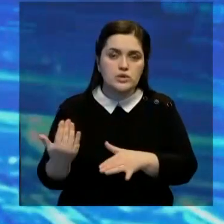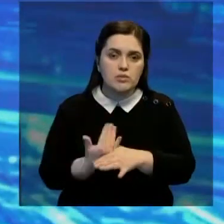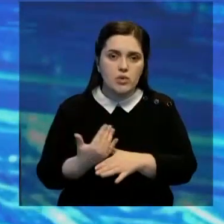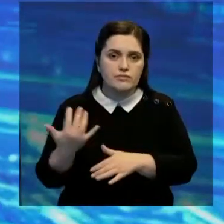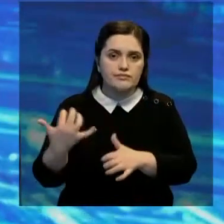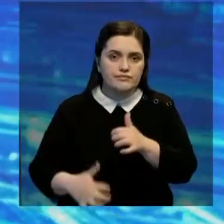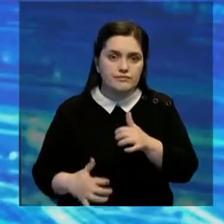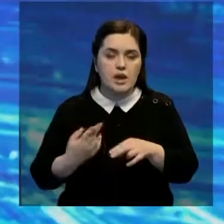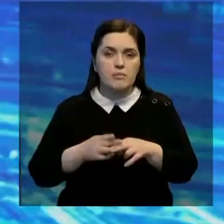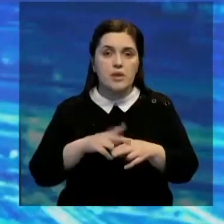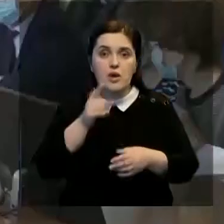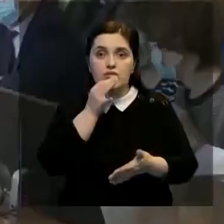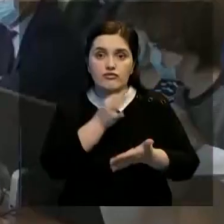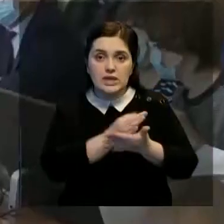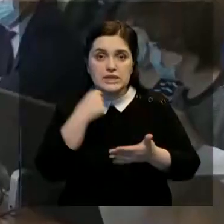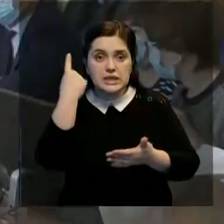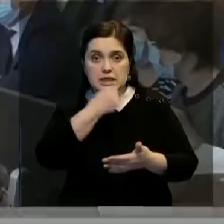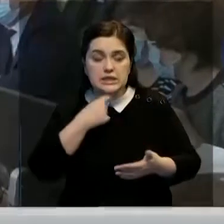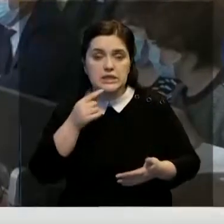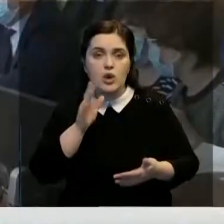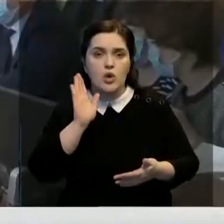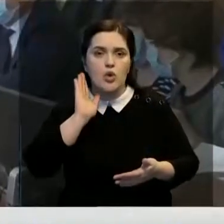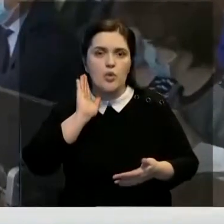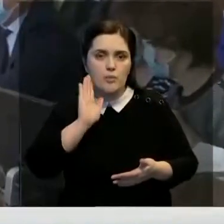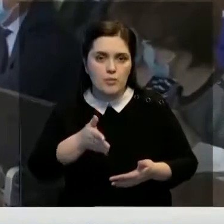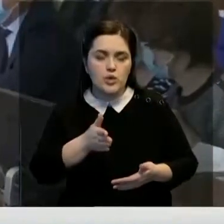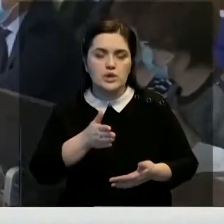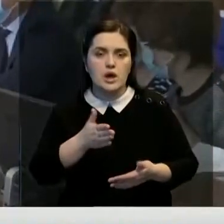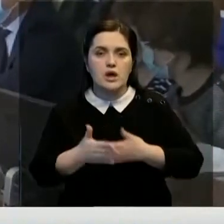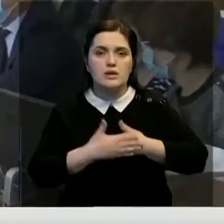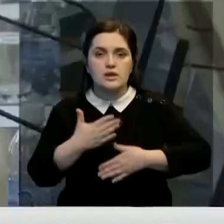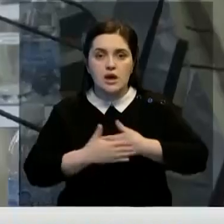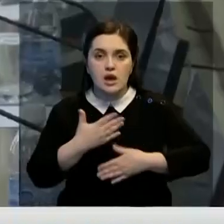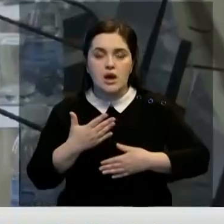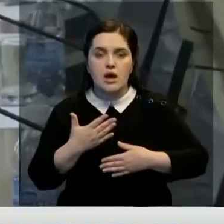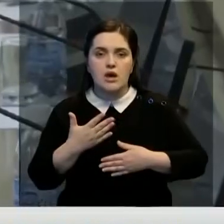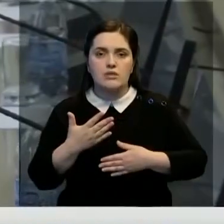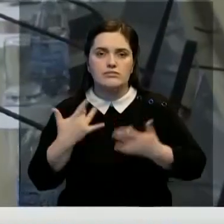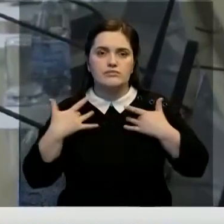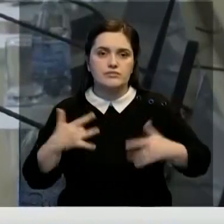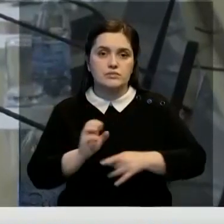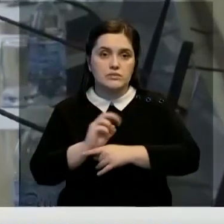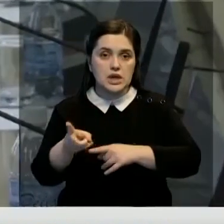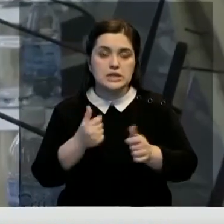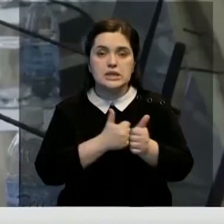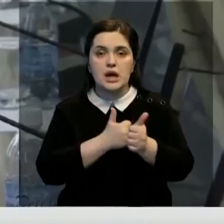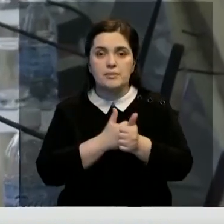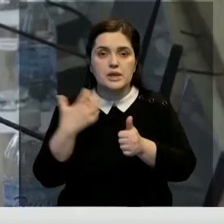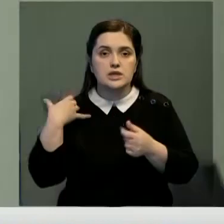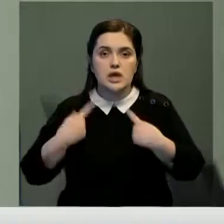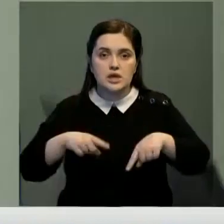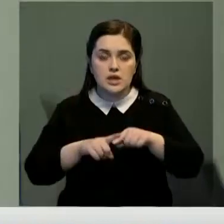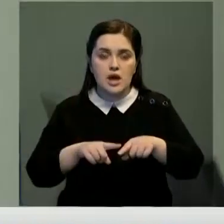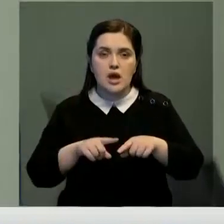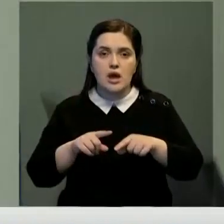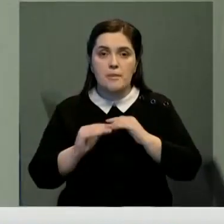Несколько чиновников и ответственных лиц привлечены к дисциплинарной ответственности. Освободили от занимаемой должности замначальника отдела